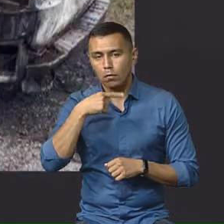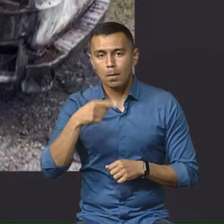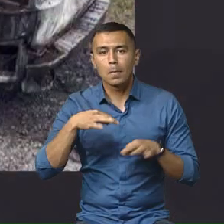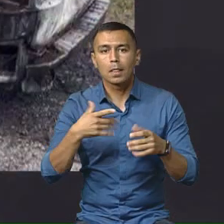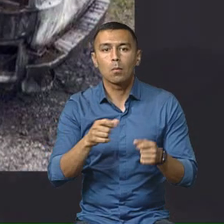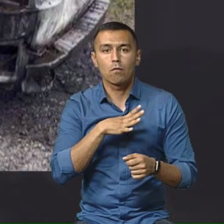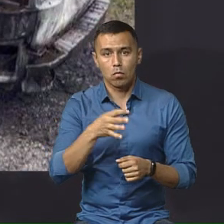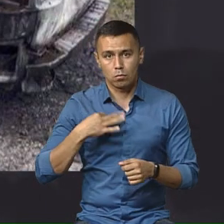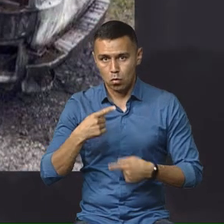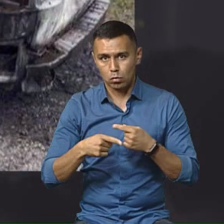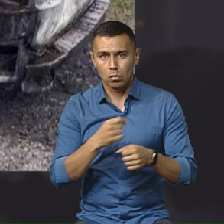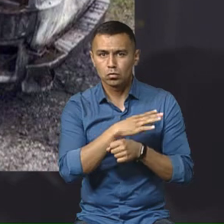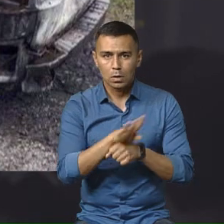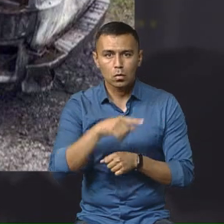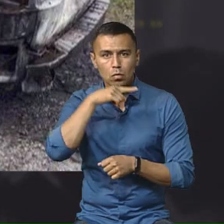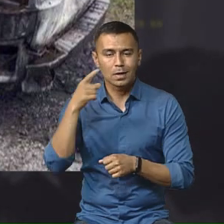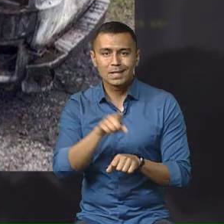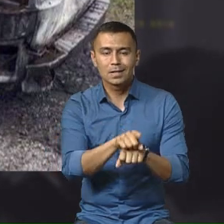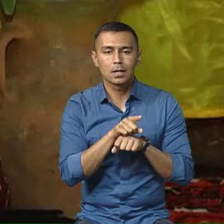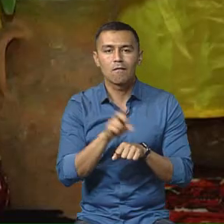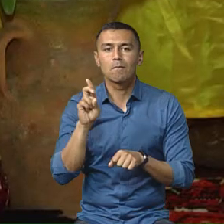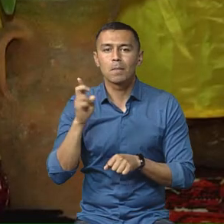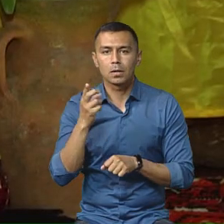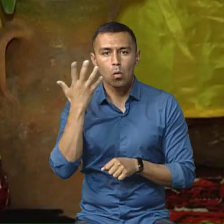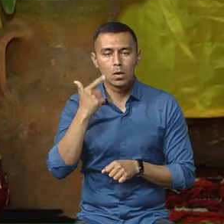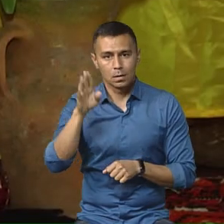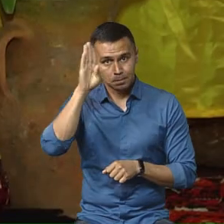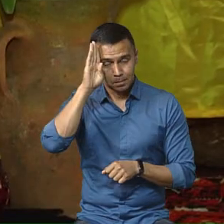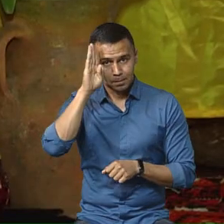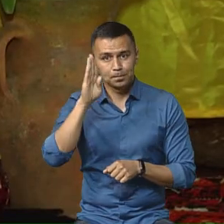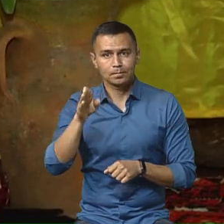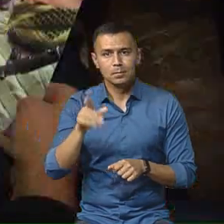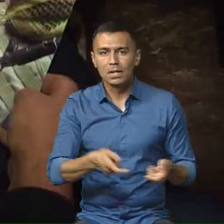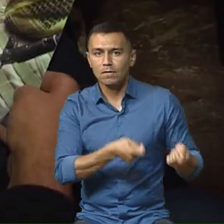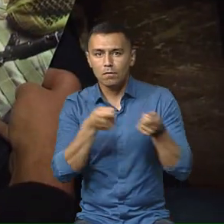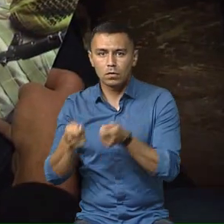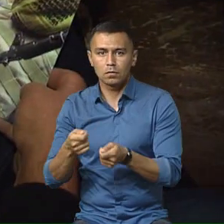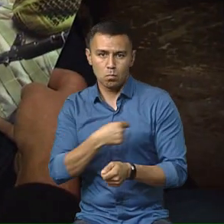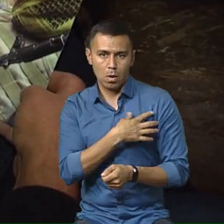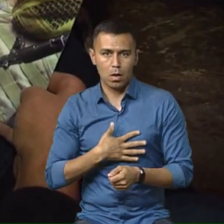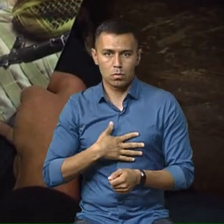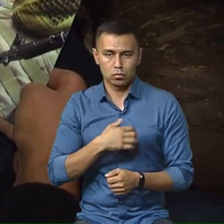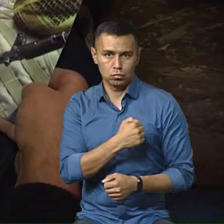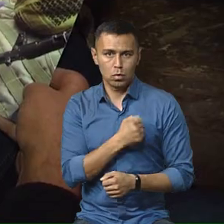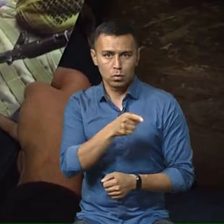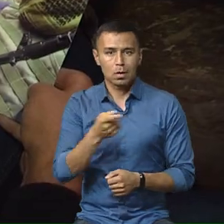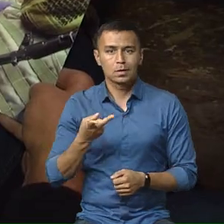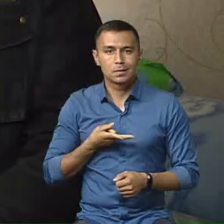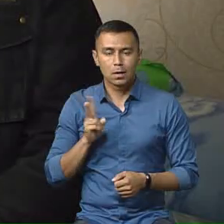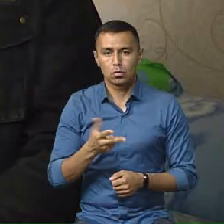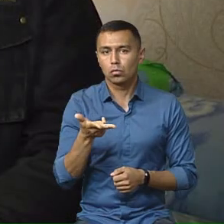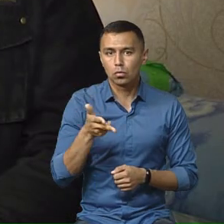був його онук, розстріляли росіяни з танка у березні, коли Олексій Казімір вивозив пораненого побратима. Тоді їх загинуло